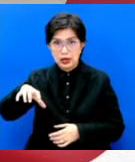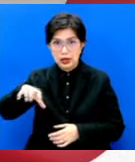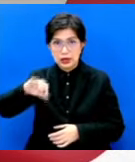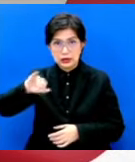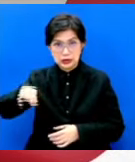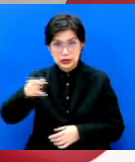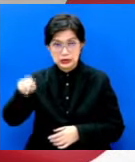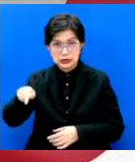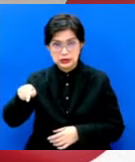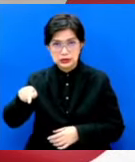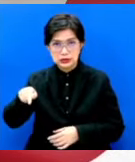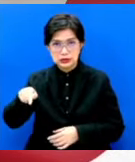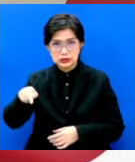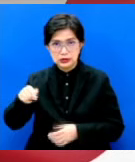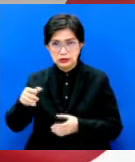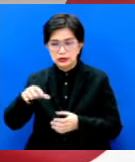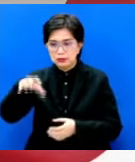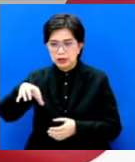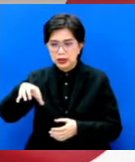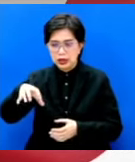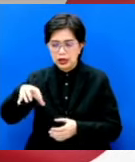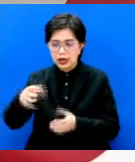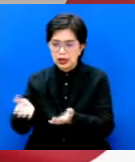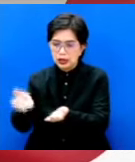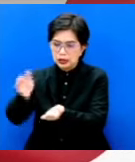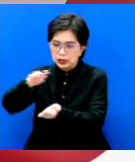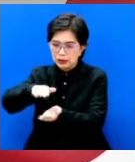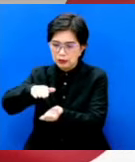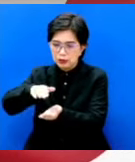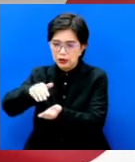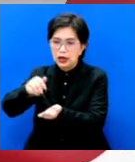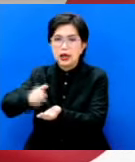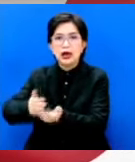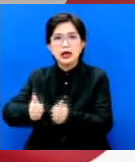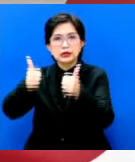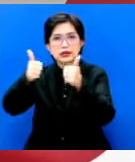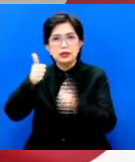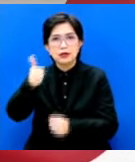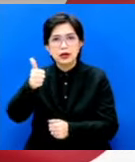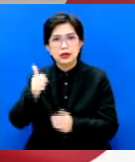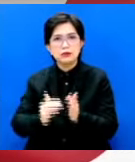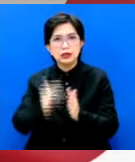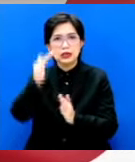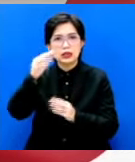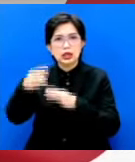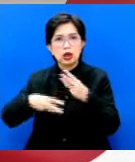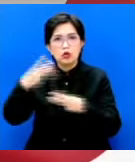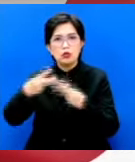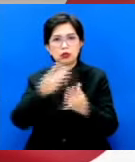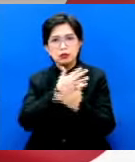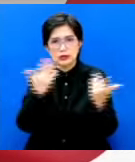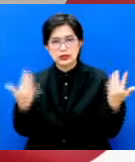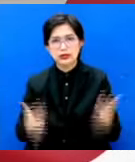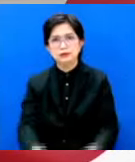mengubahnya menjadibahanyangdapatdikemas menjadiprodukbernilaitinggiuntukmendorong perekonomianmereka.Sayarasaitusaja,